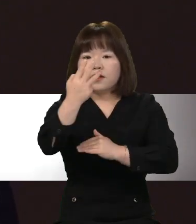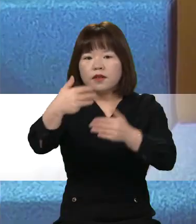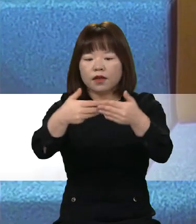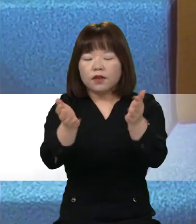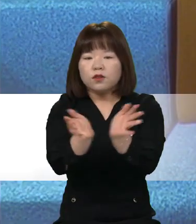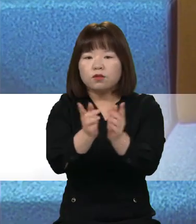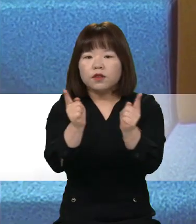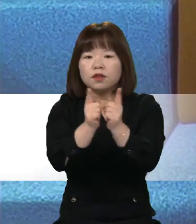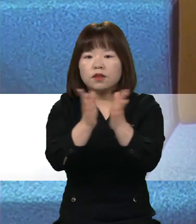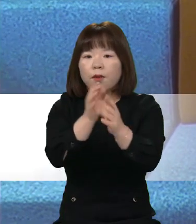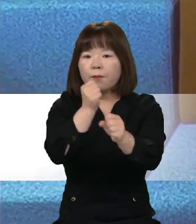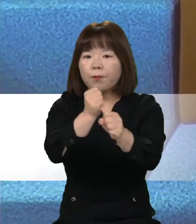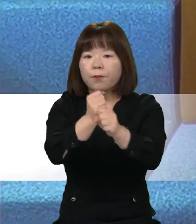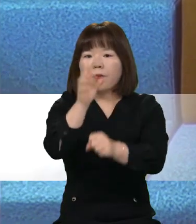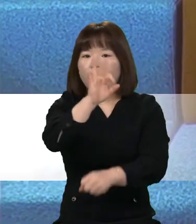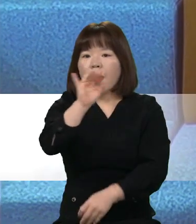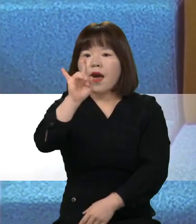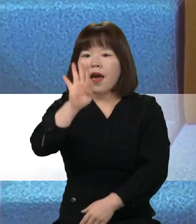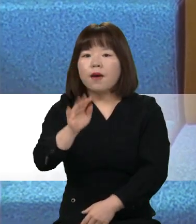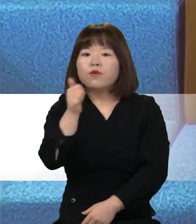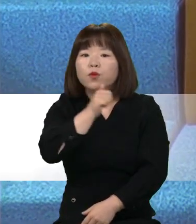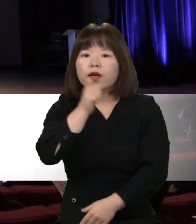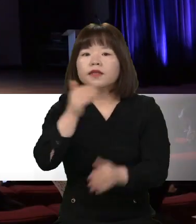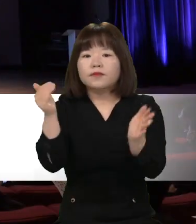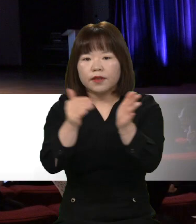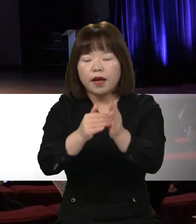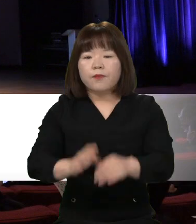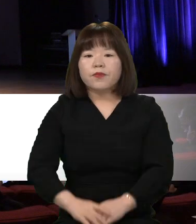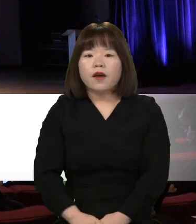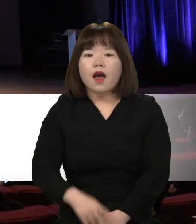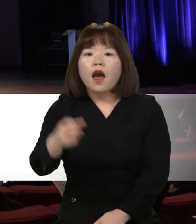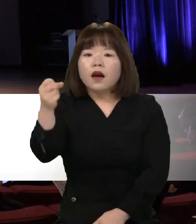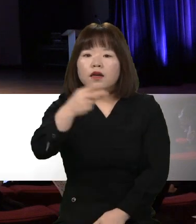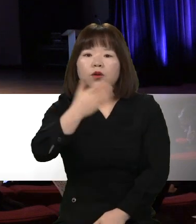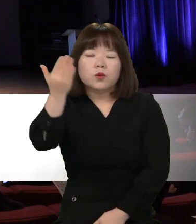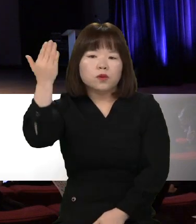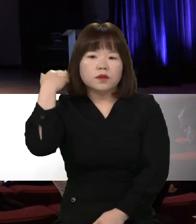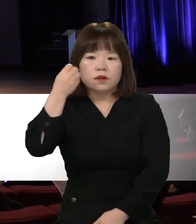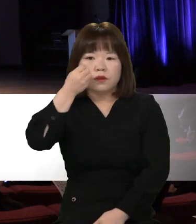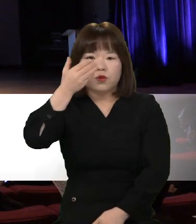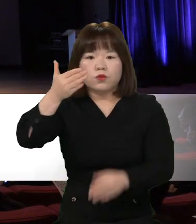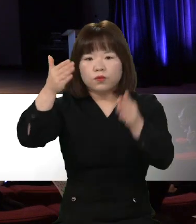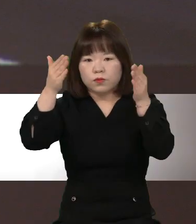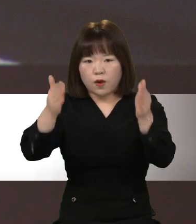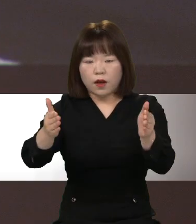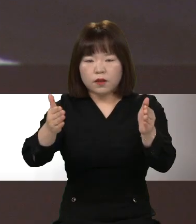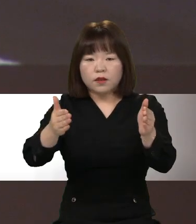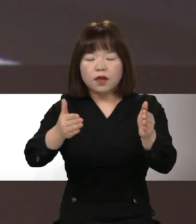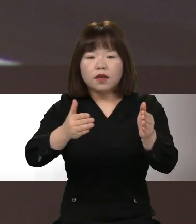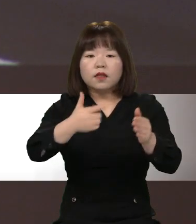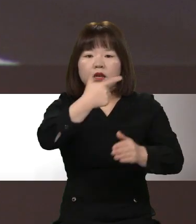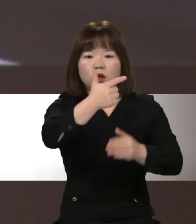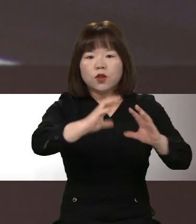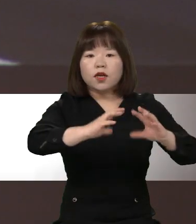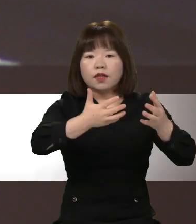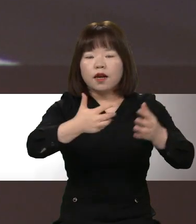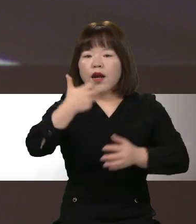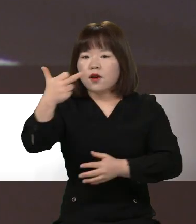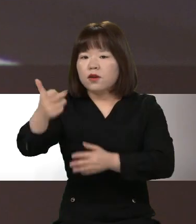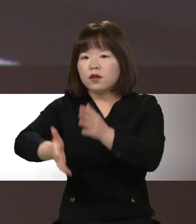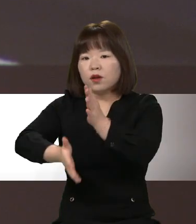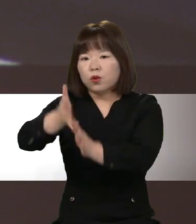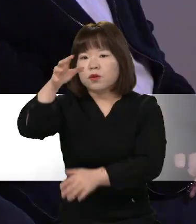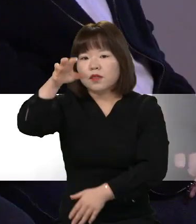세계그룹이 직접 개발한 앱을 소개했습니다 아울러 수려생들은 지난 9개월간 세계 6개국